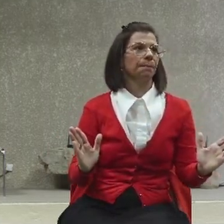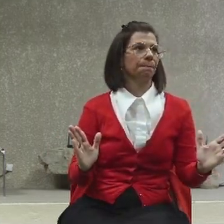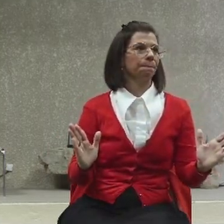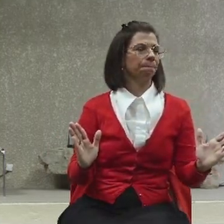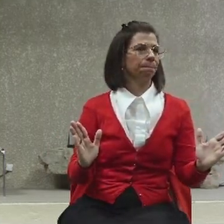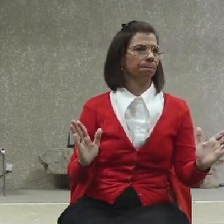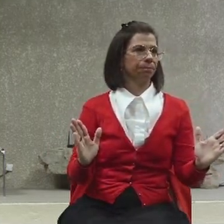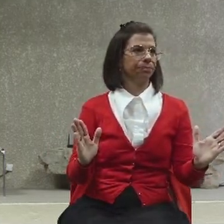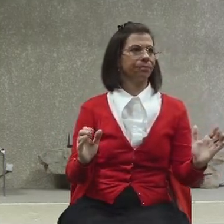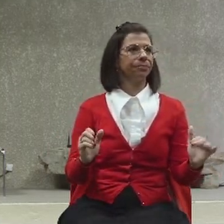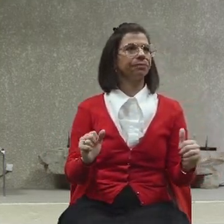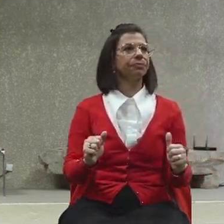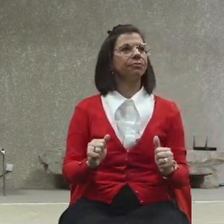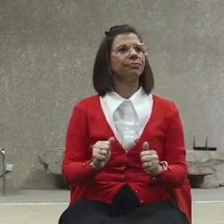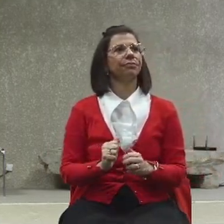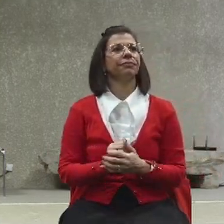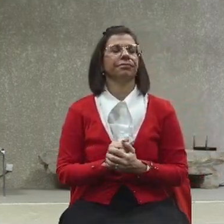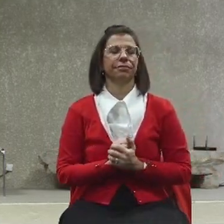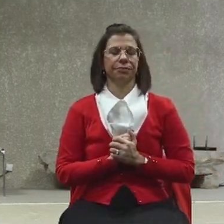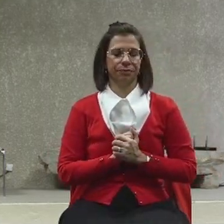meurt ? C'est l'esprit.